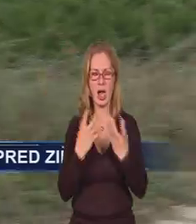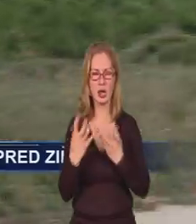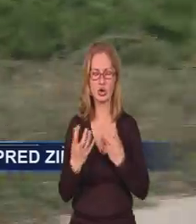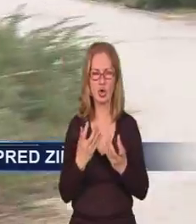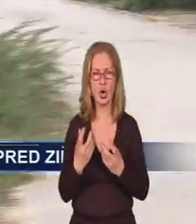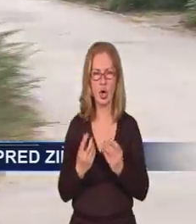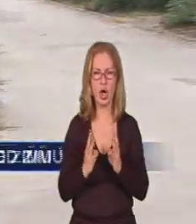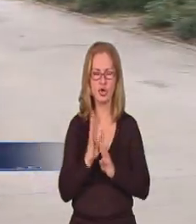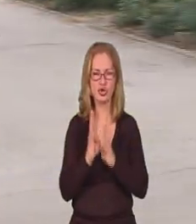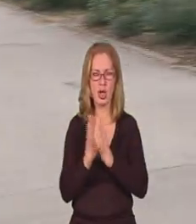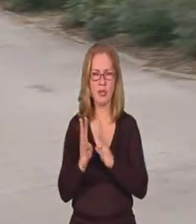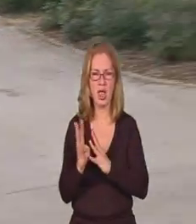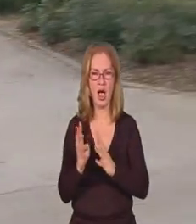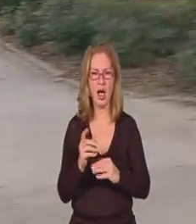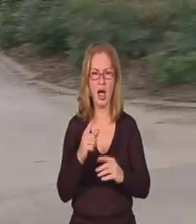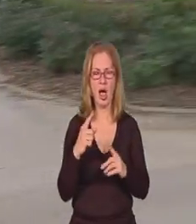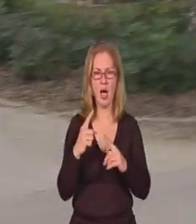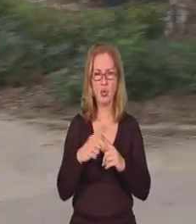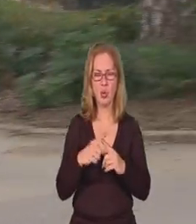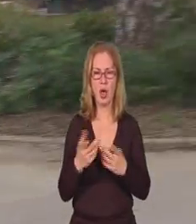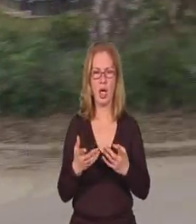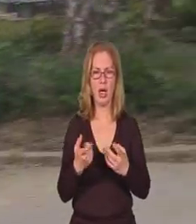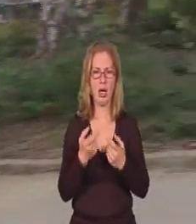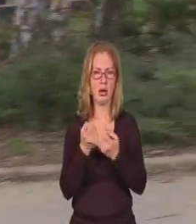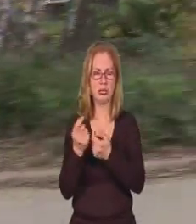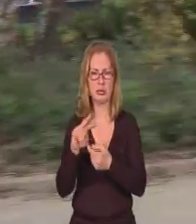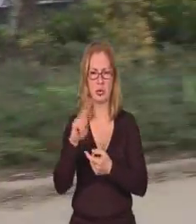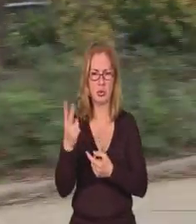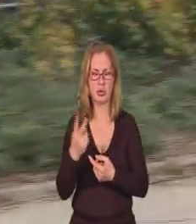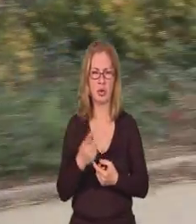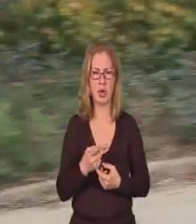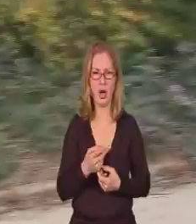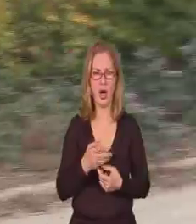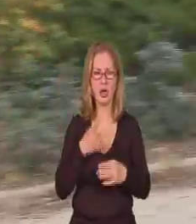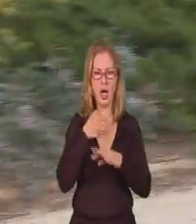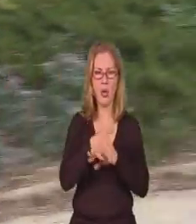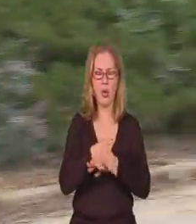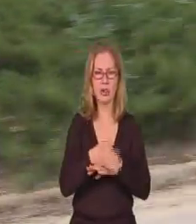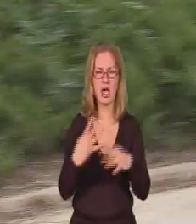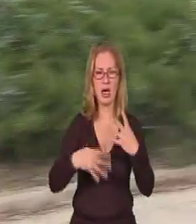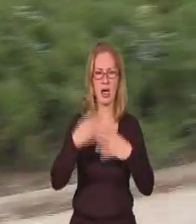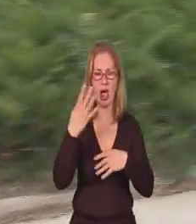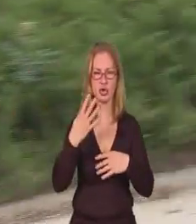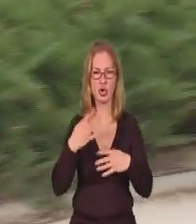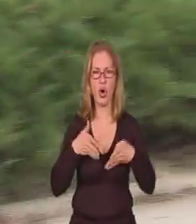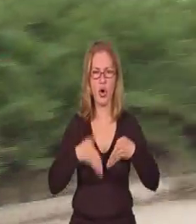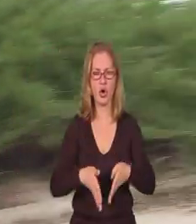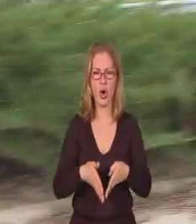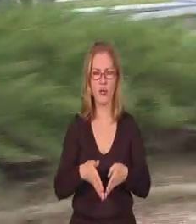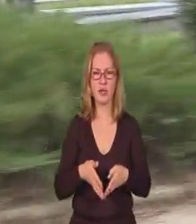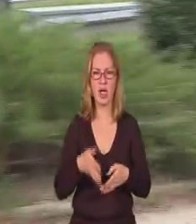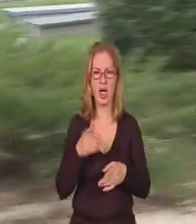900 komada ligustruma i 200 sadnica tuja. U toku je i rekonstrukcija žive ograde na ulazu u gradsko groblje u dužini